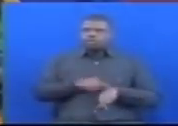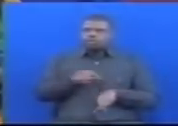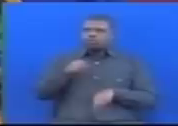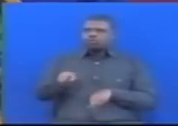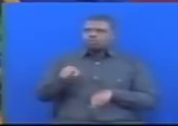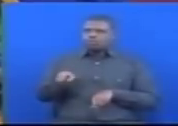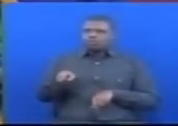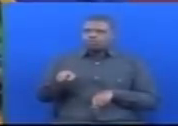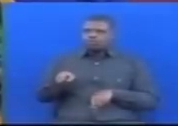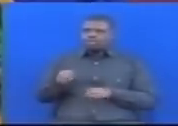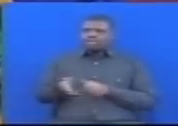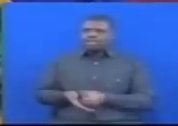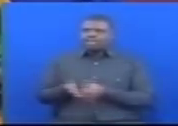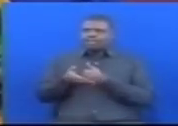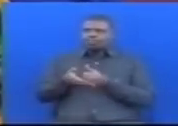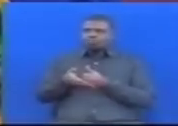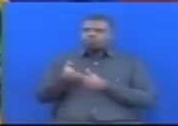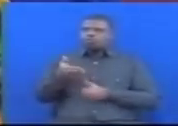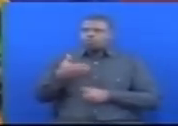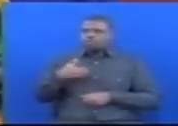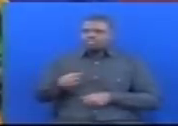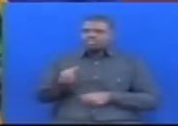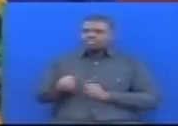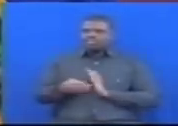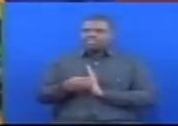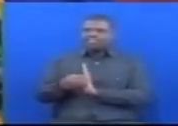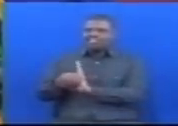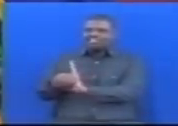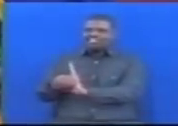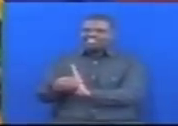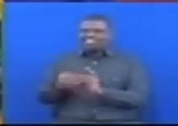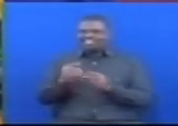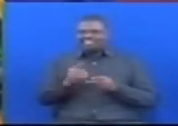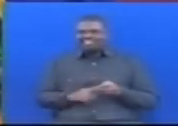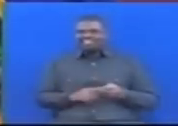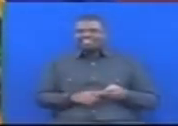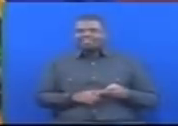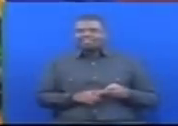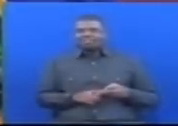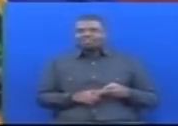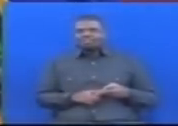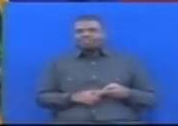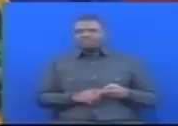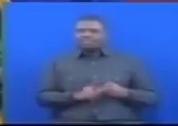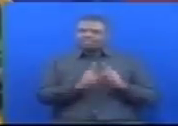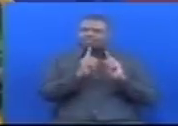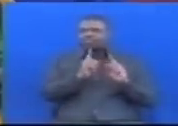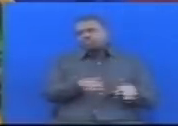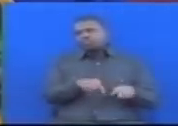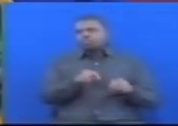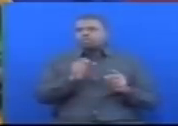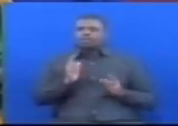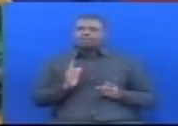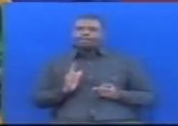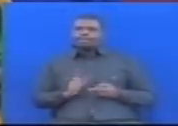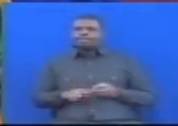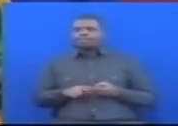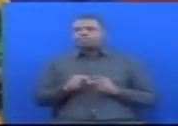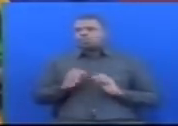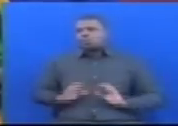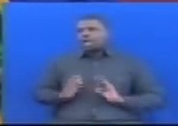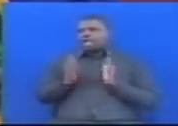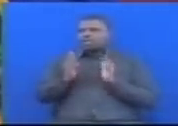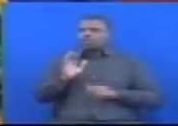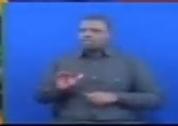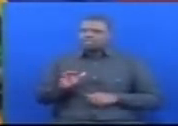huo akiwa ni naibu waziri kiongozi. Amekuwa katika uhai